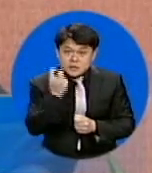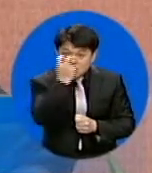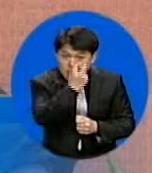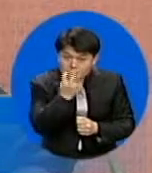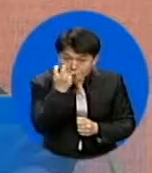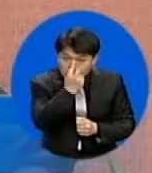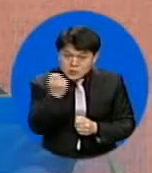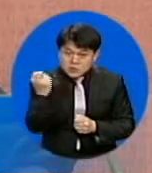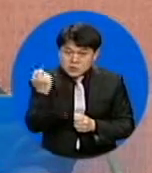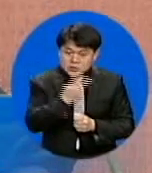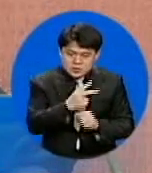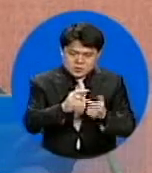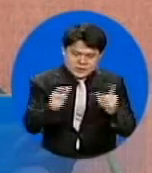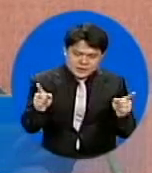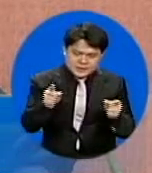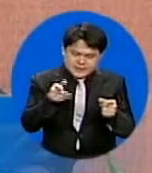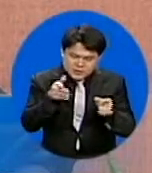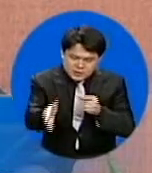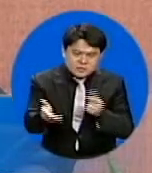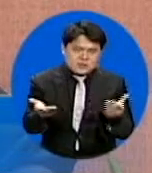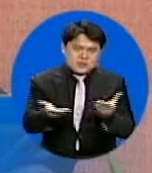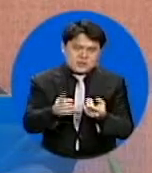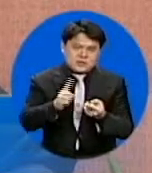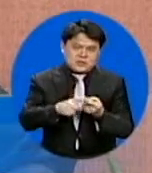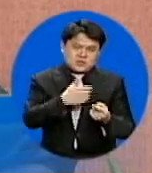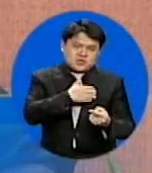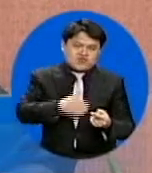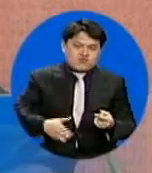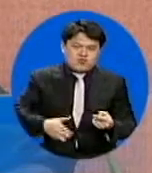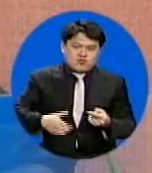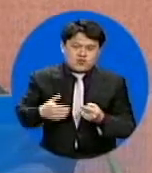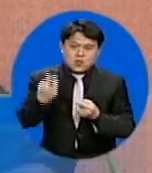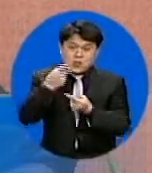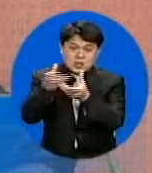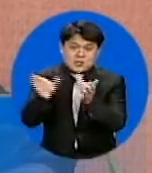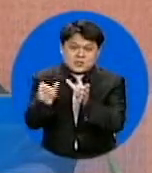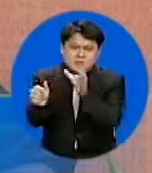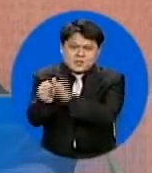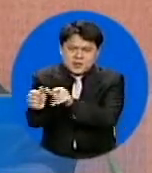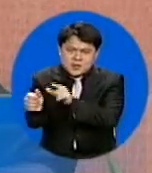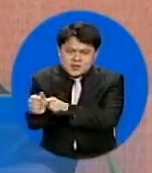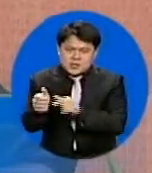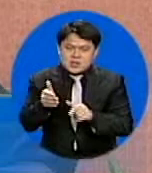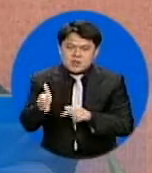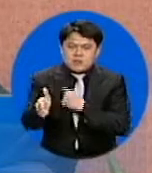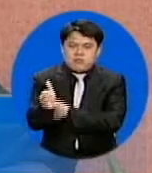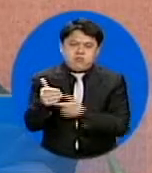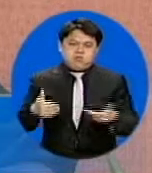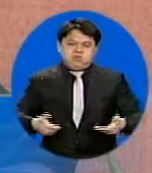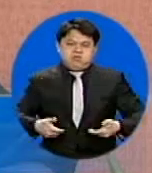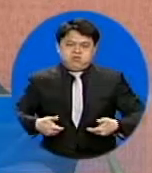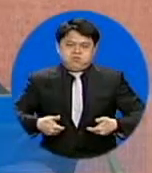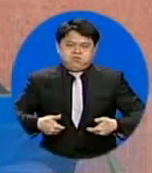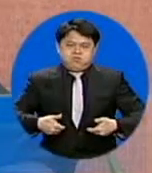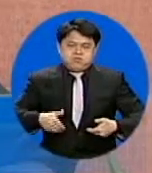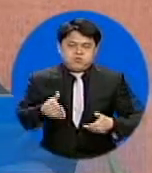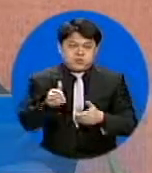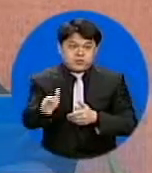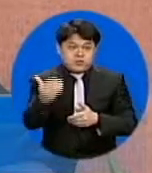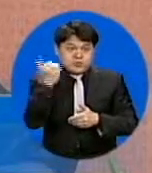조사나 그런 부분은 이제 구청에서 조사팀에서 해야 되는데 그 부분은 전문성이 꼭 필요하기 때문에 어떤